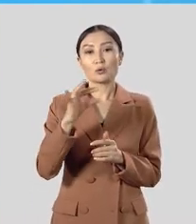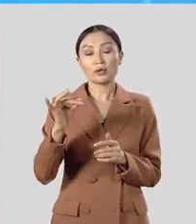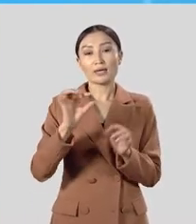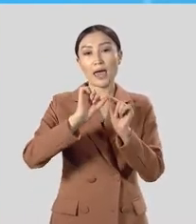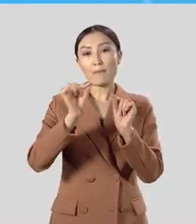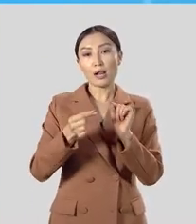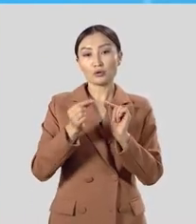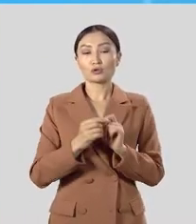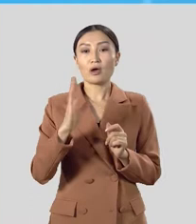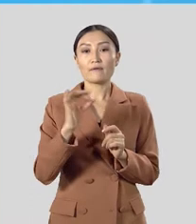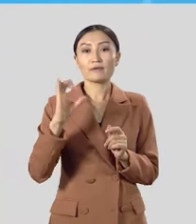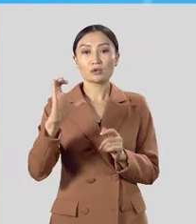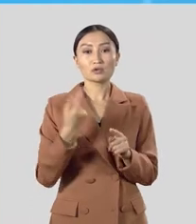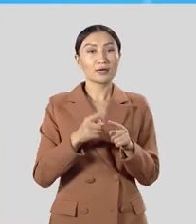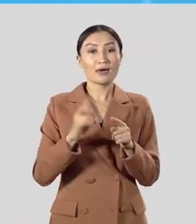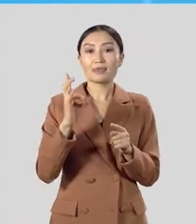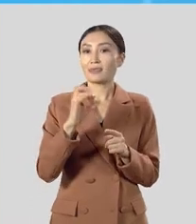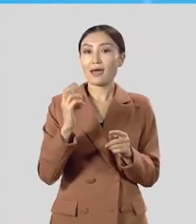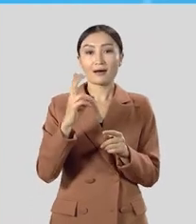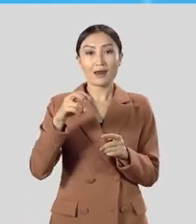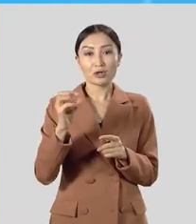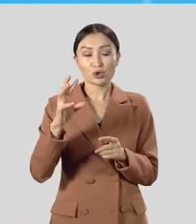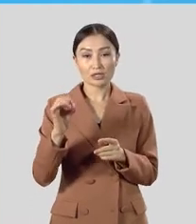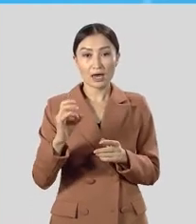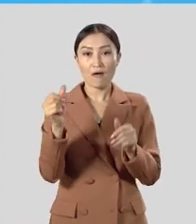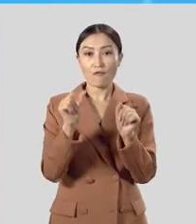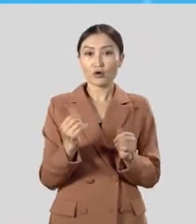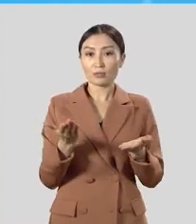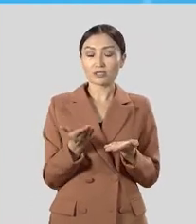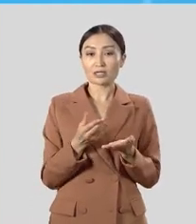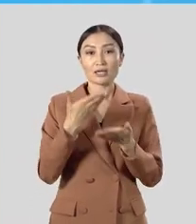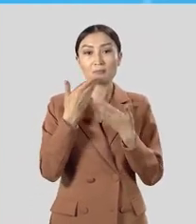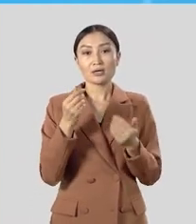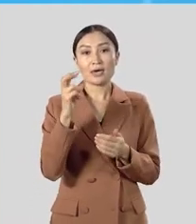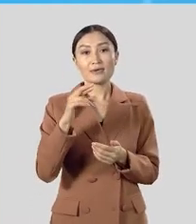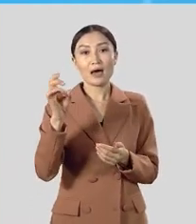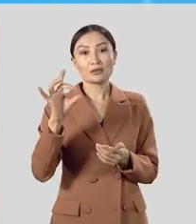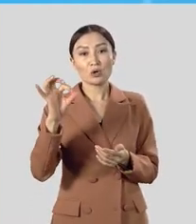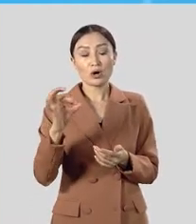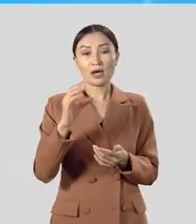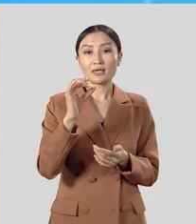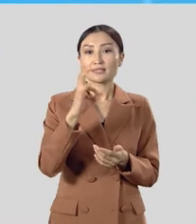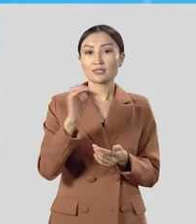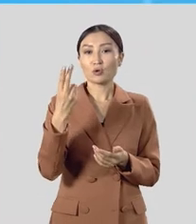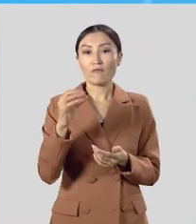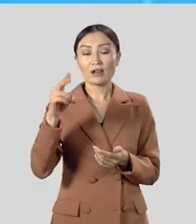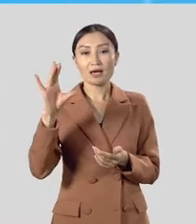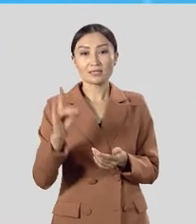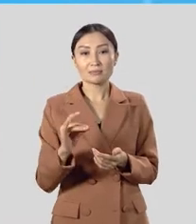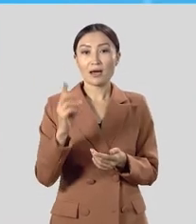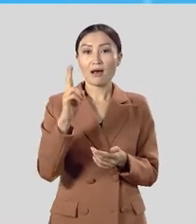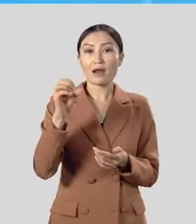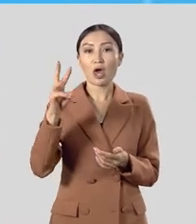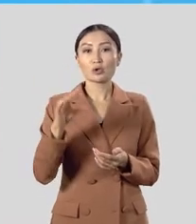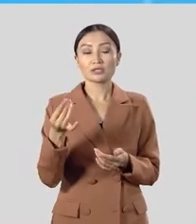оболочку. Вирусы – это не клеточная форма жизни, не имеющая ни ядра, ни цитоплазмы, ни вакуоли, ни